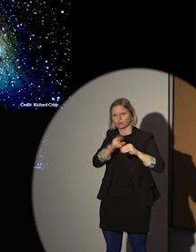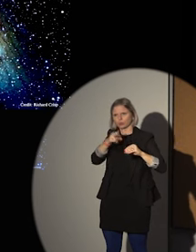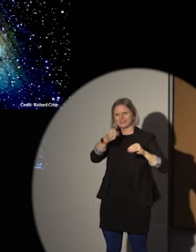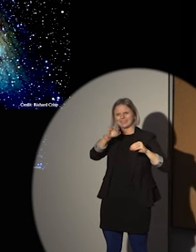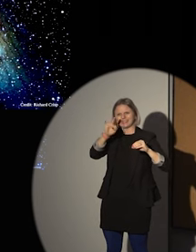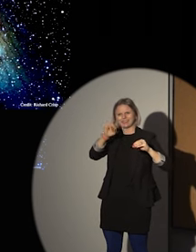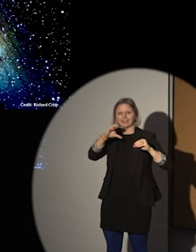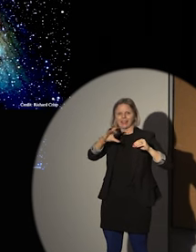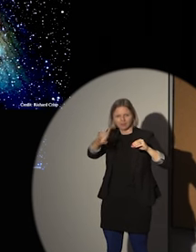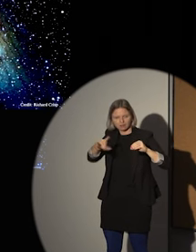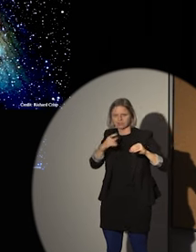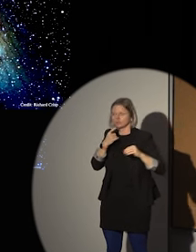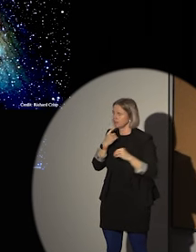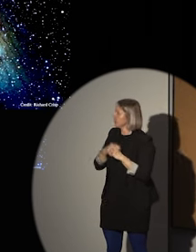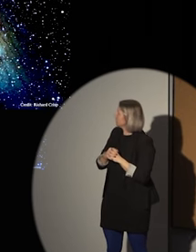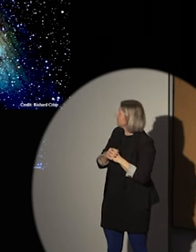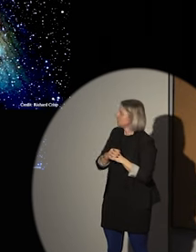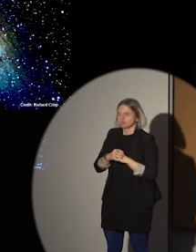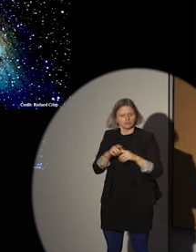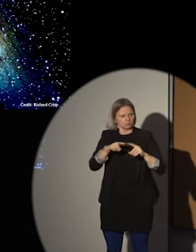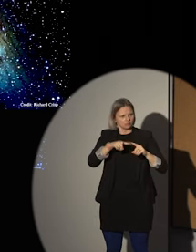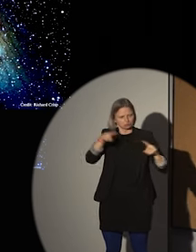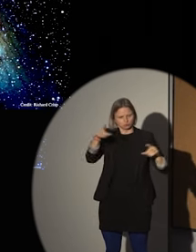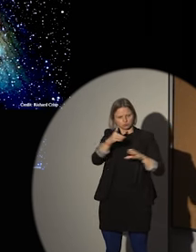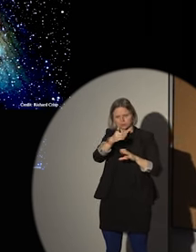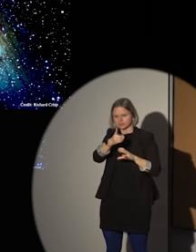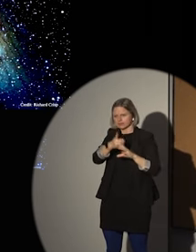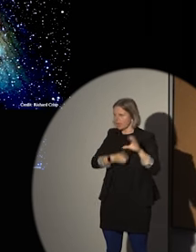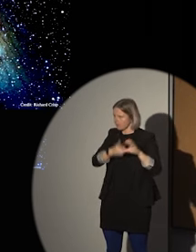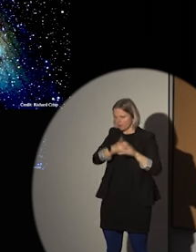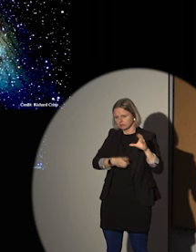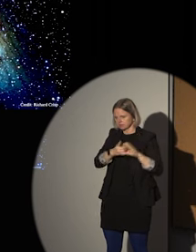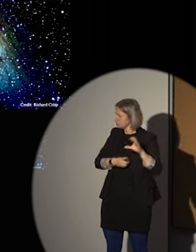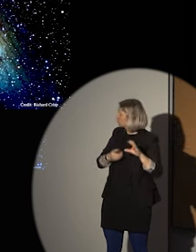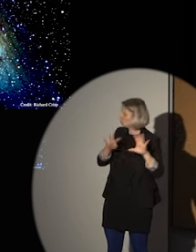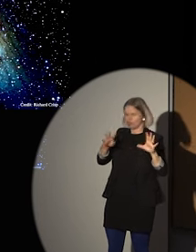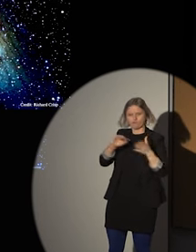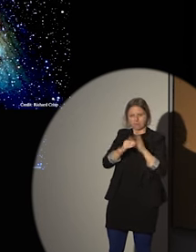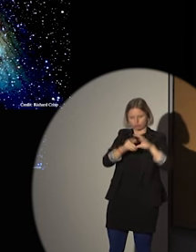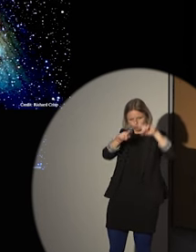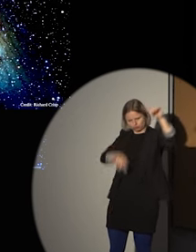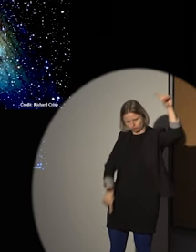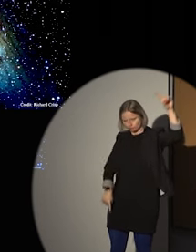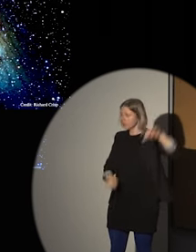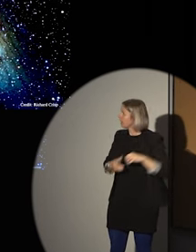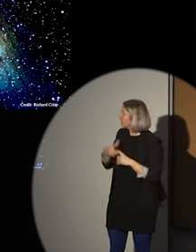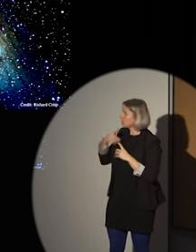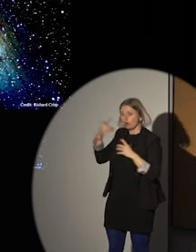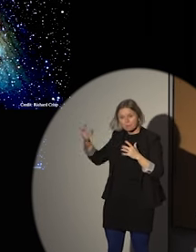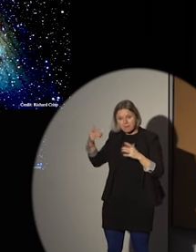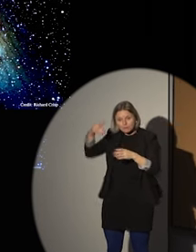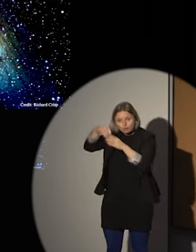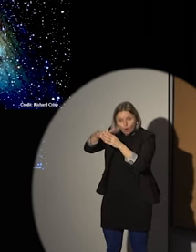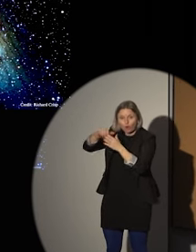diamètre, c'est un sacré morceau. Et ils ont observé étoile par étoile les étoiles